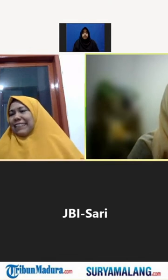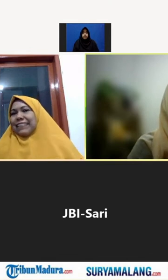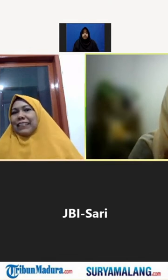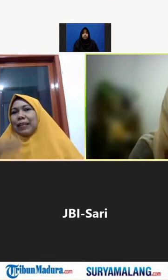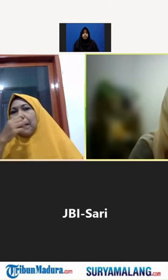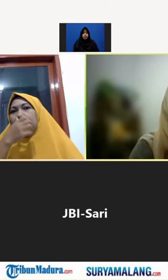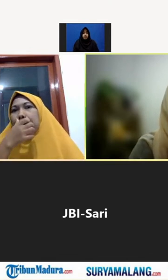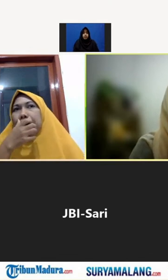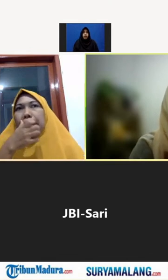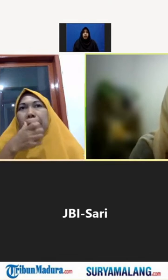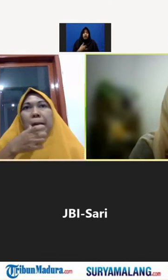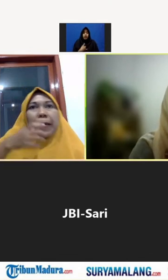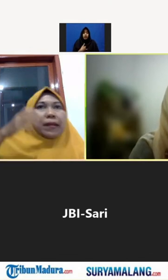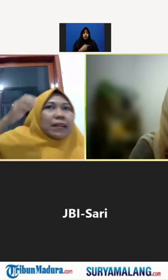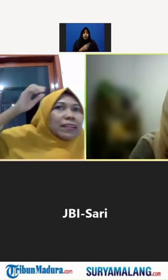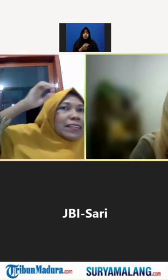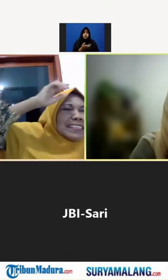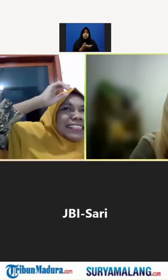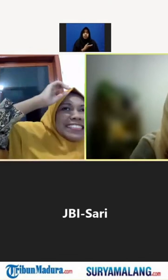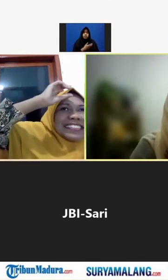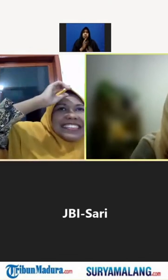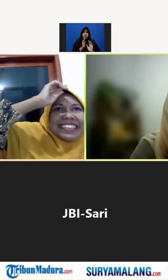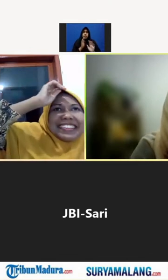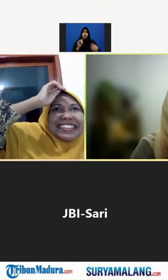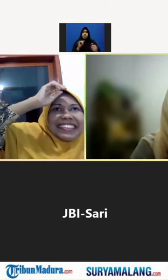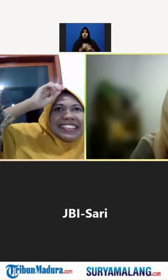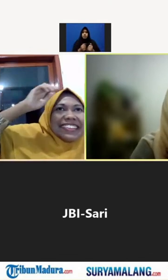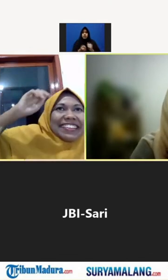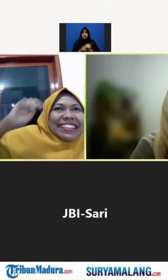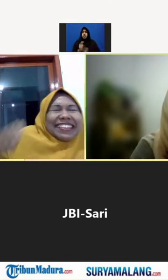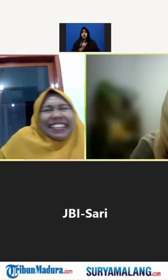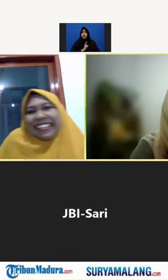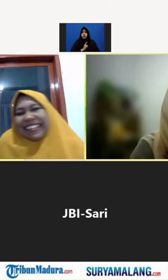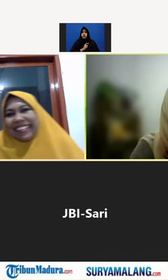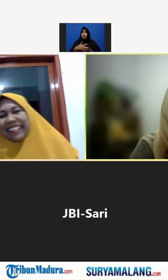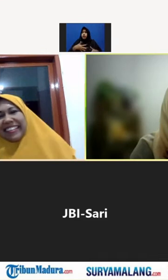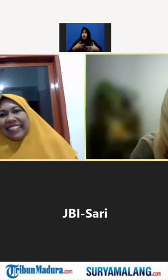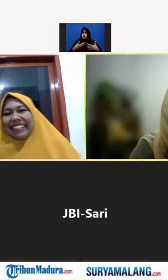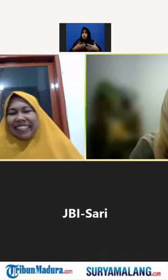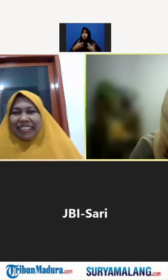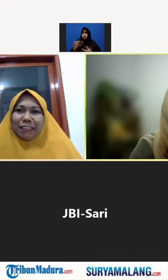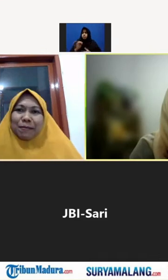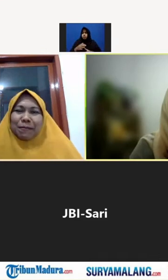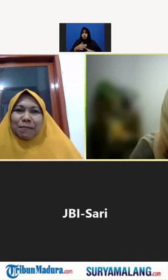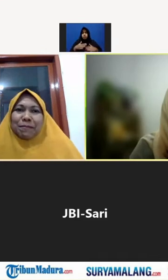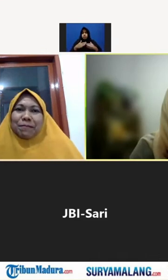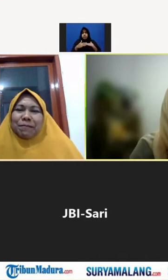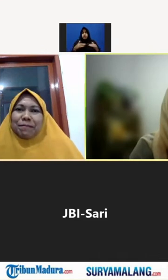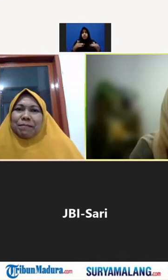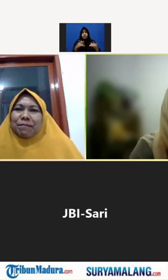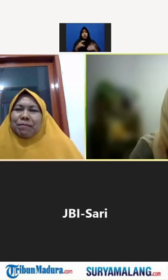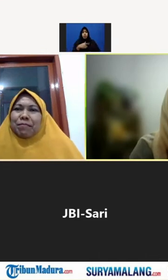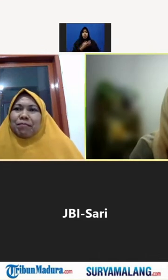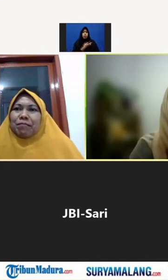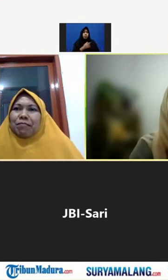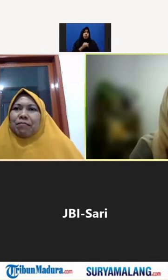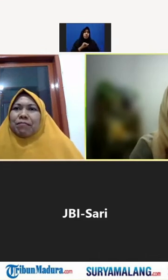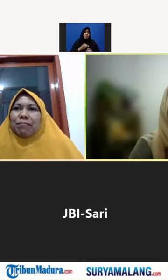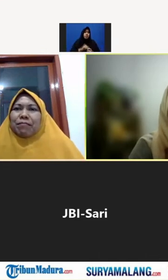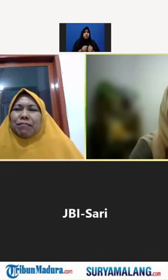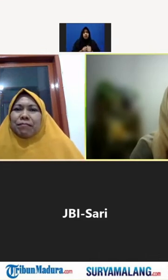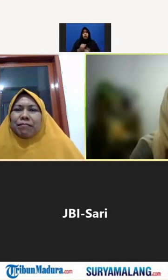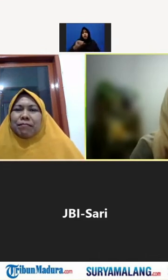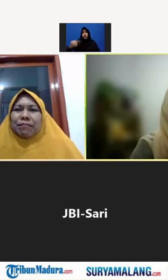aku nih masih punya banyak masalah di diri aku, emosi aku belum stabil, aku punya masalah dengan suami gitu.